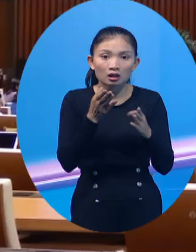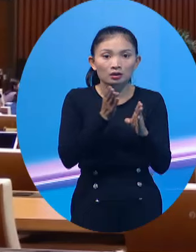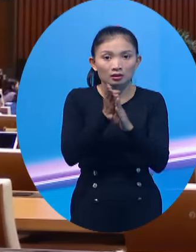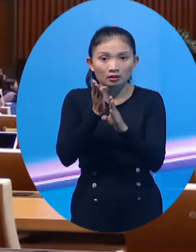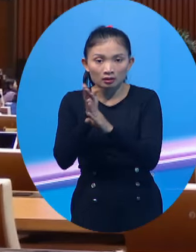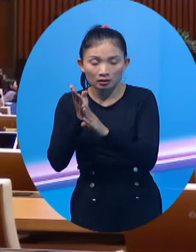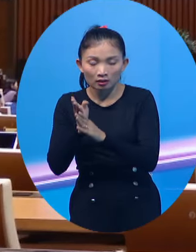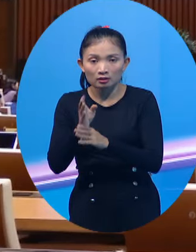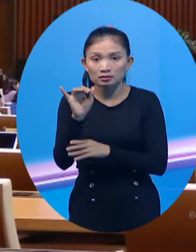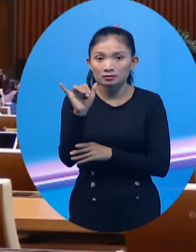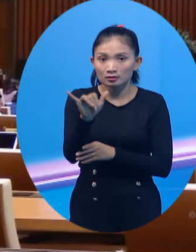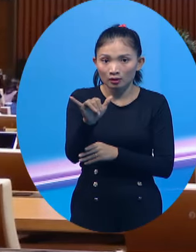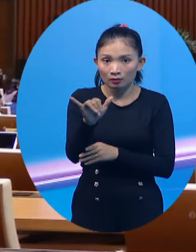thanh tra tòa án kiểm soát